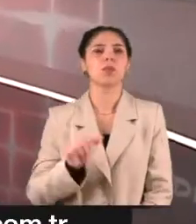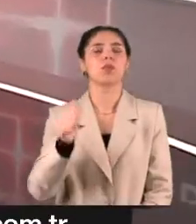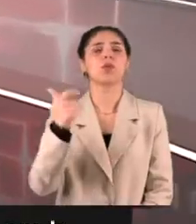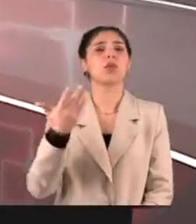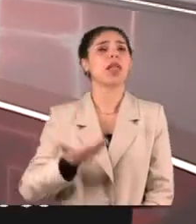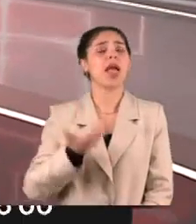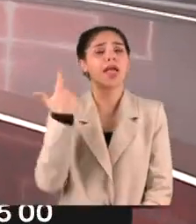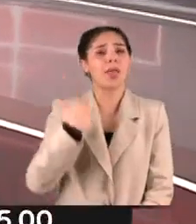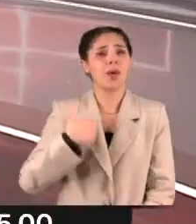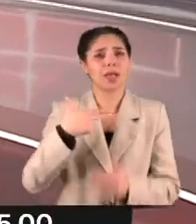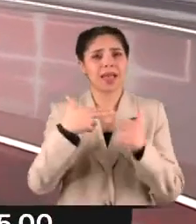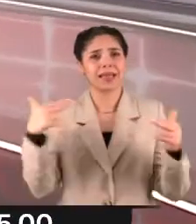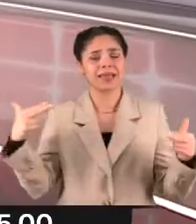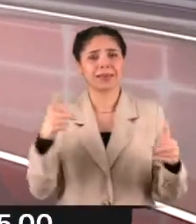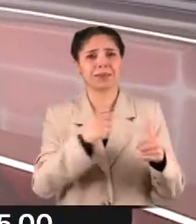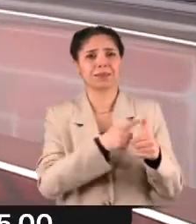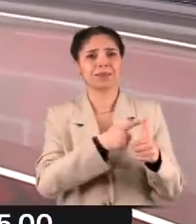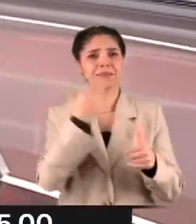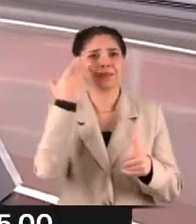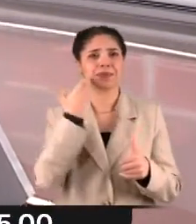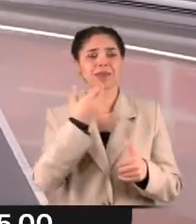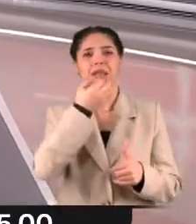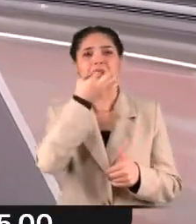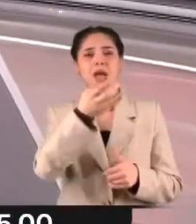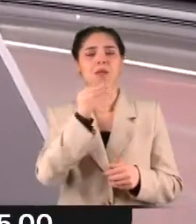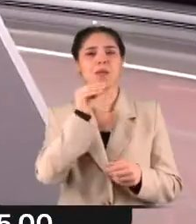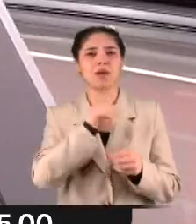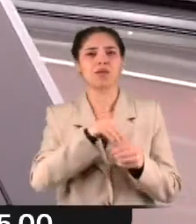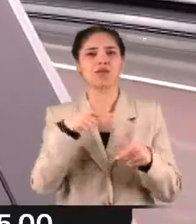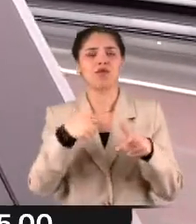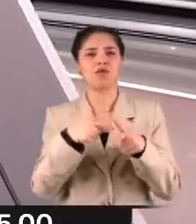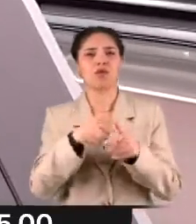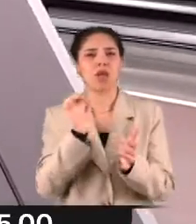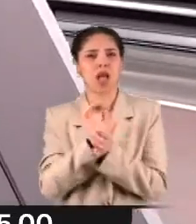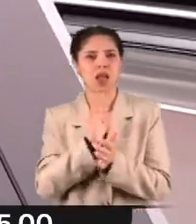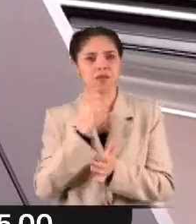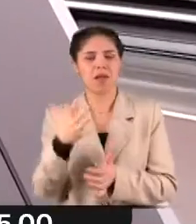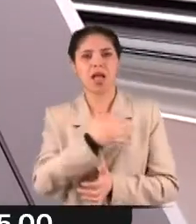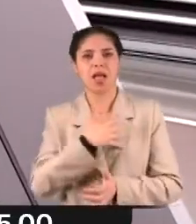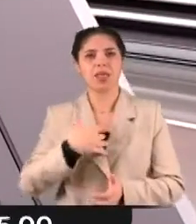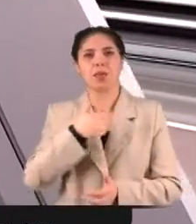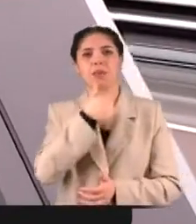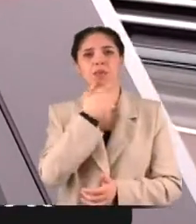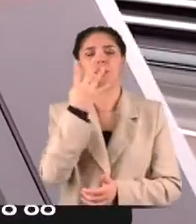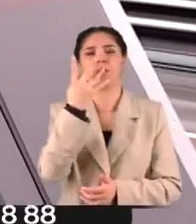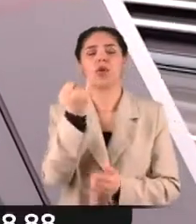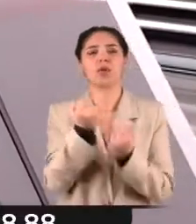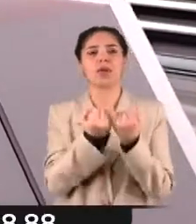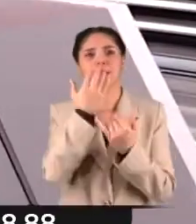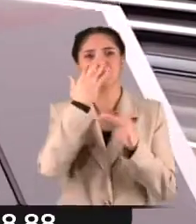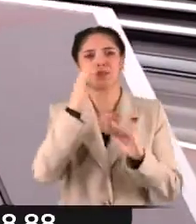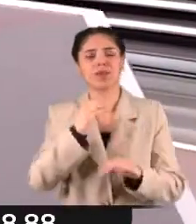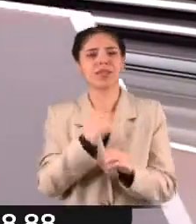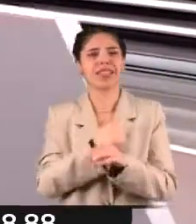Bugünün en özel hikayelerinden biriydi izlediğimiz. Haberde Furkan'ın ailesi vardı. Annesi, babası ve dört kardeşini